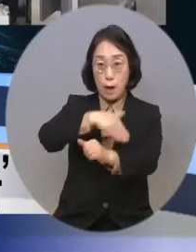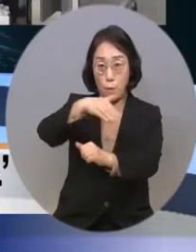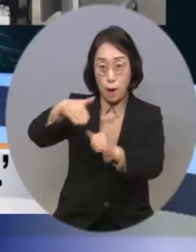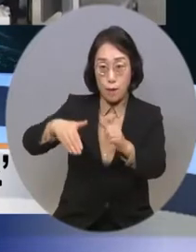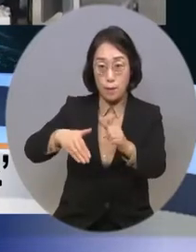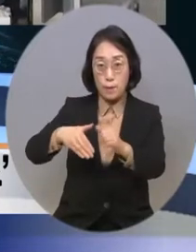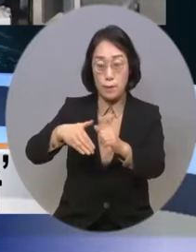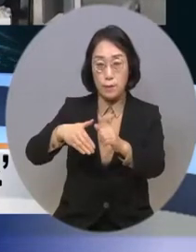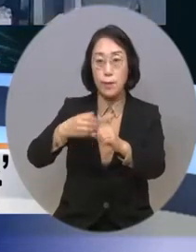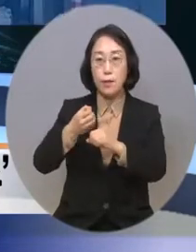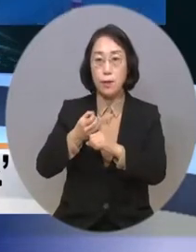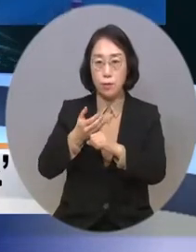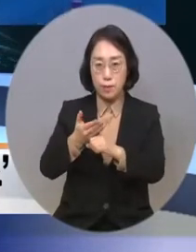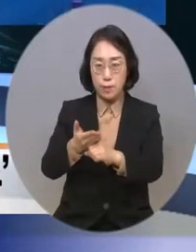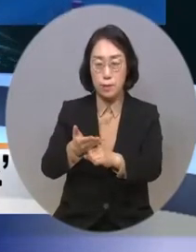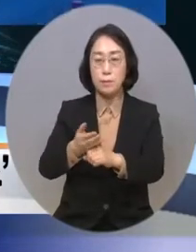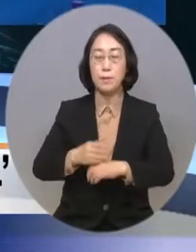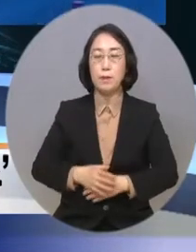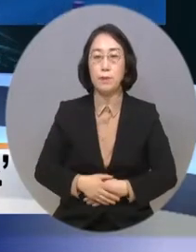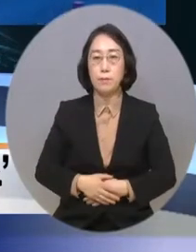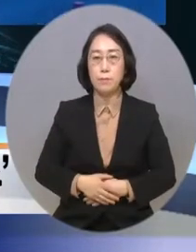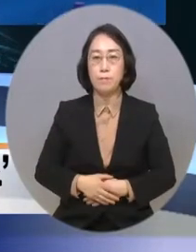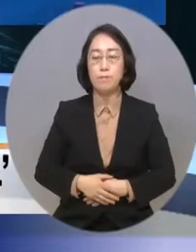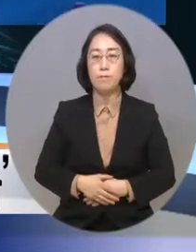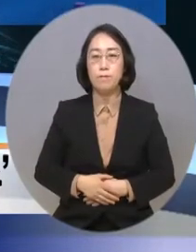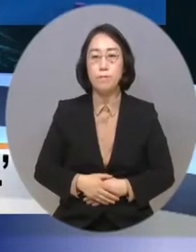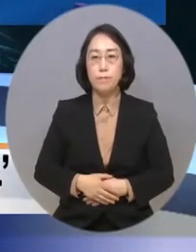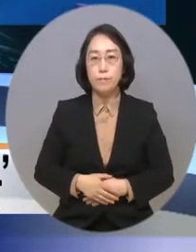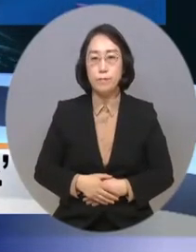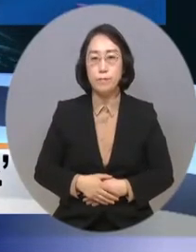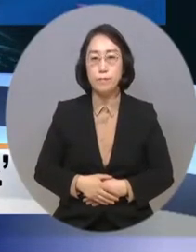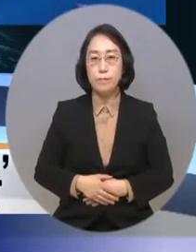윤경선 선수단장에게 들어봤습니다. 박성용 기자입니다.